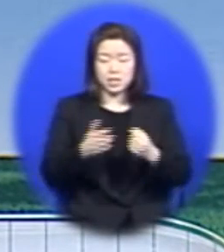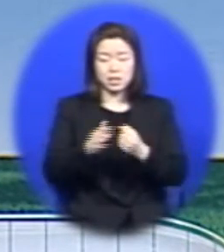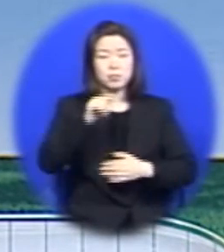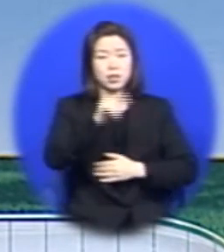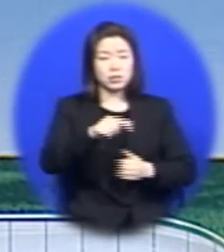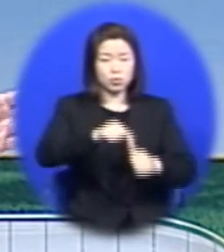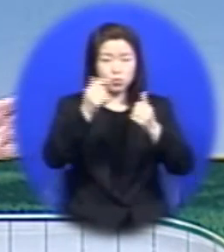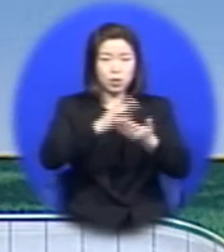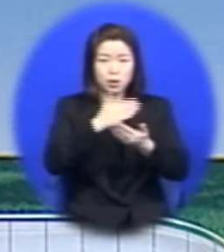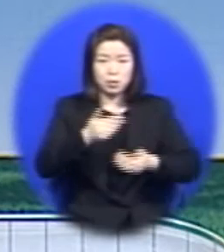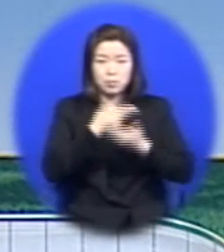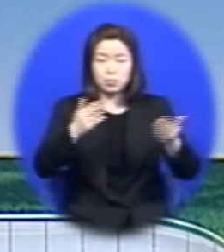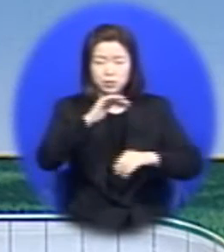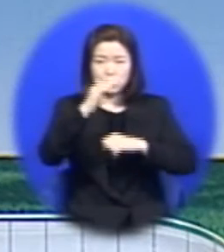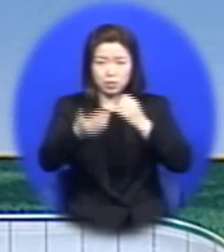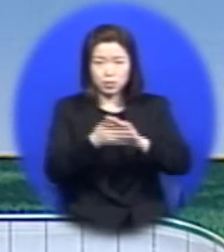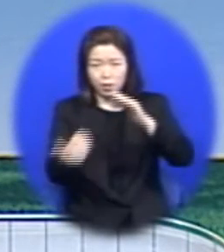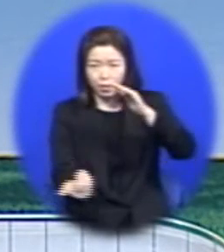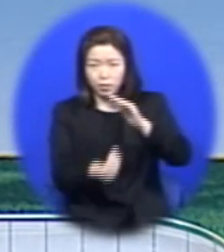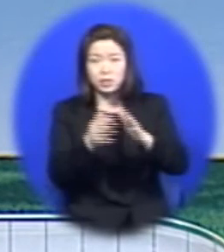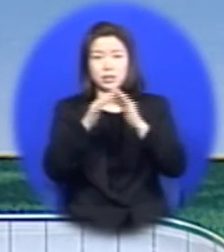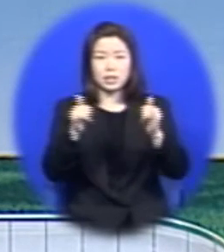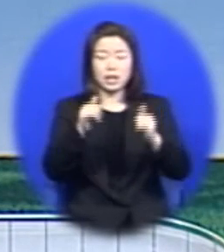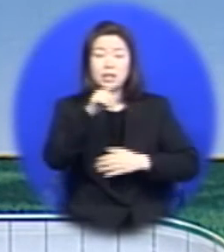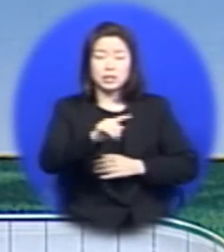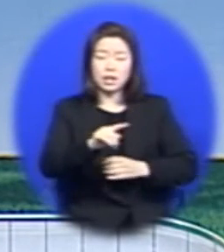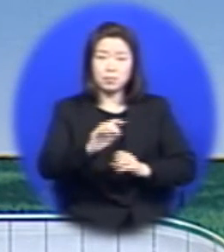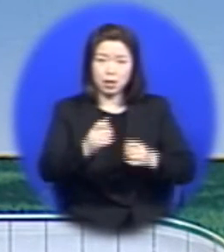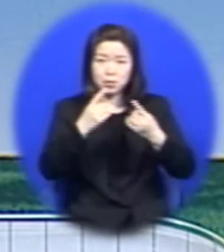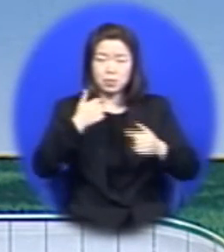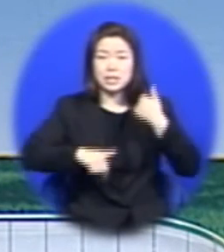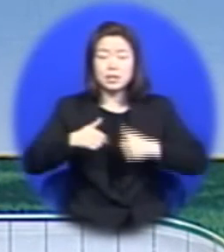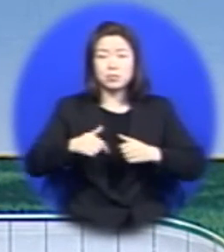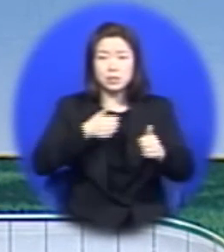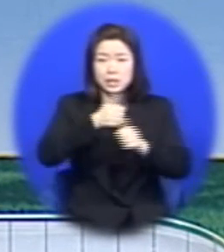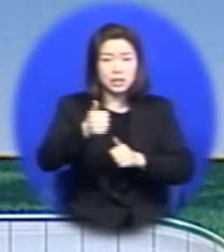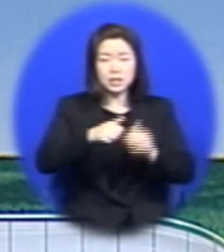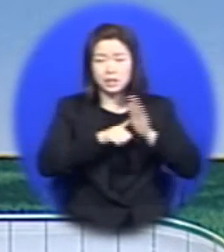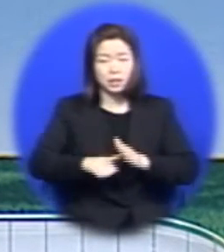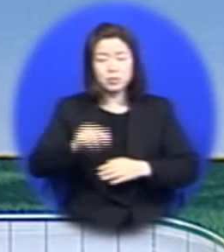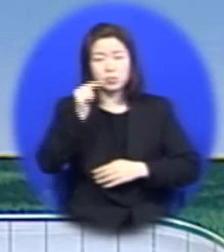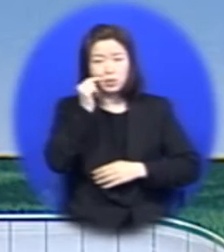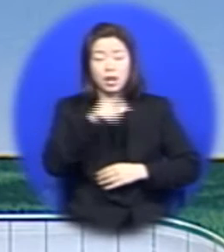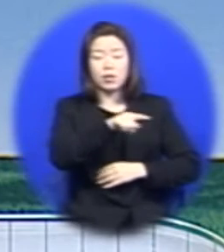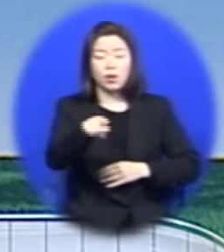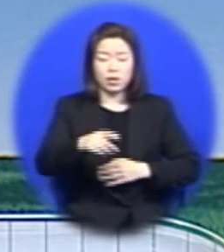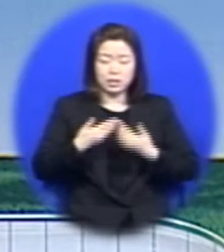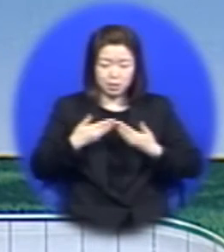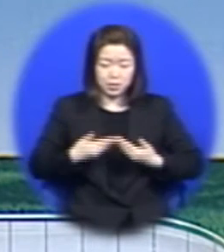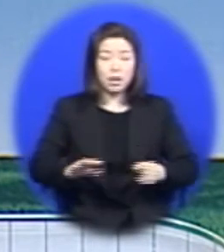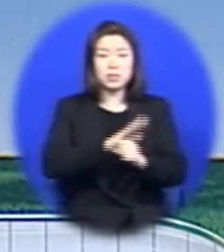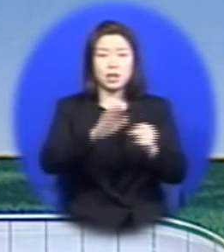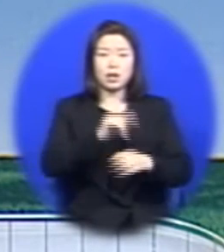구원을 베푸실 전능자이시라. 그가 너로 말미암아 기쁨을 이기지 못하시며 너를 잠잠히 사랑하시며